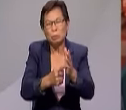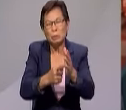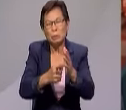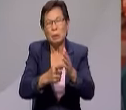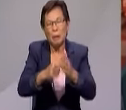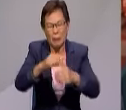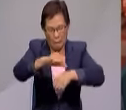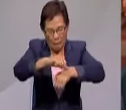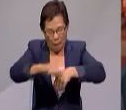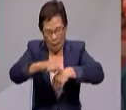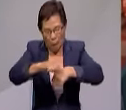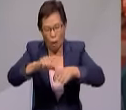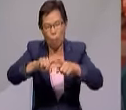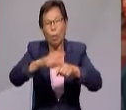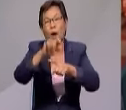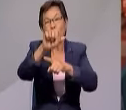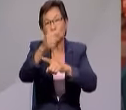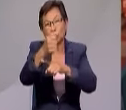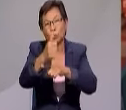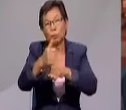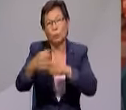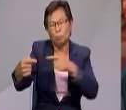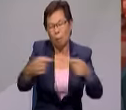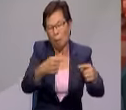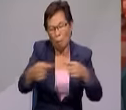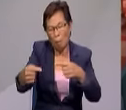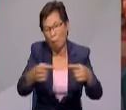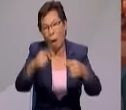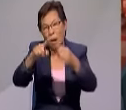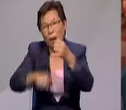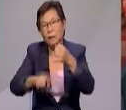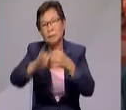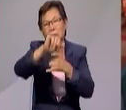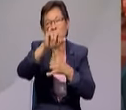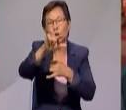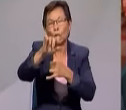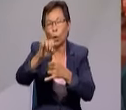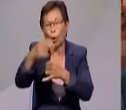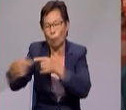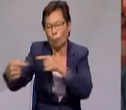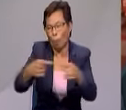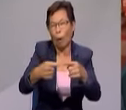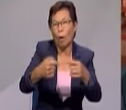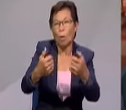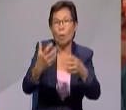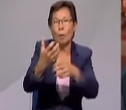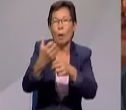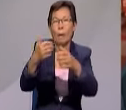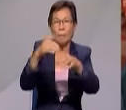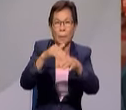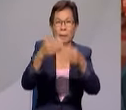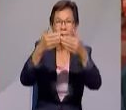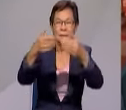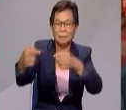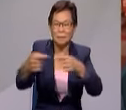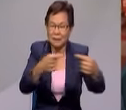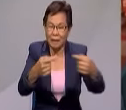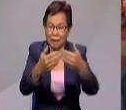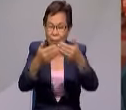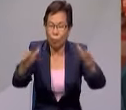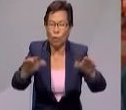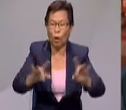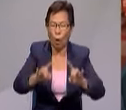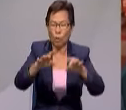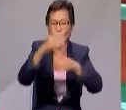menjalani pembedahan pada Oktober lalu. Aksi kompetitif terakhir Jin Wei beraksi dalam kejohanan adalah persaingan terbuka Australia Jun tahun